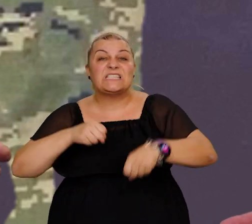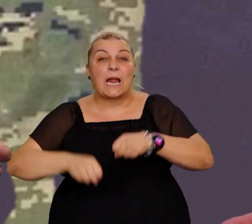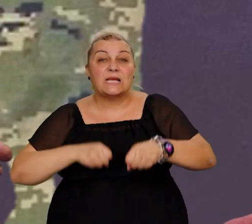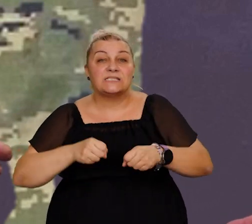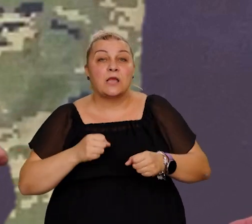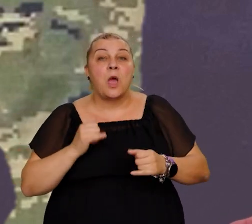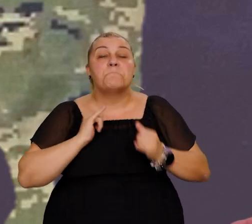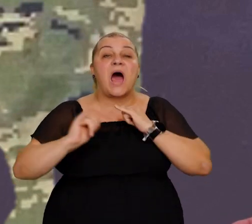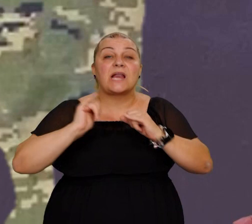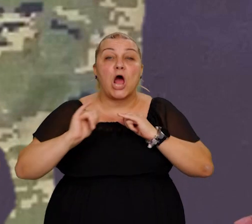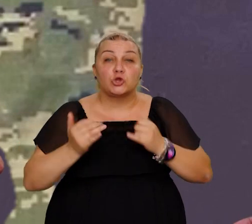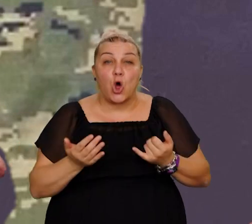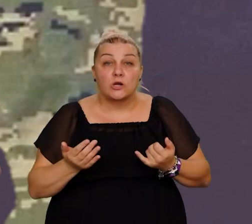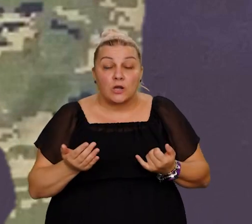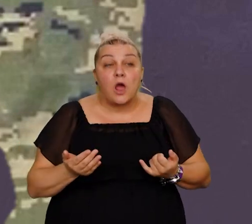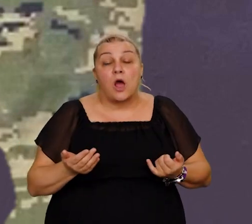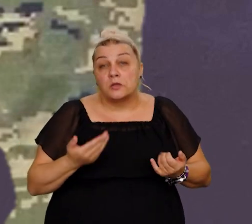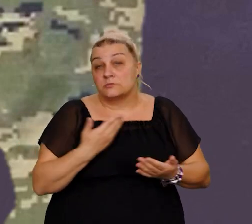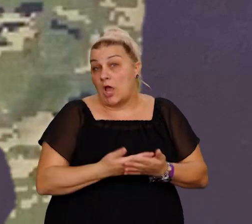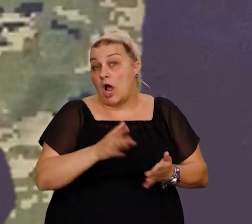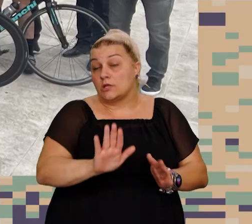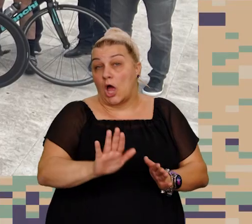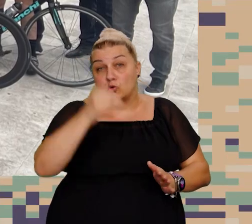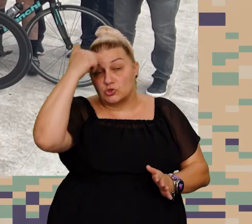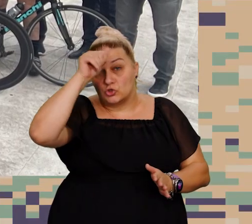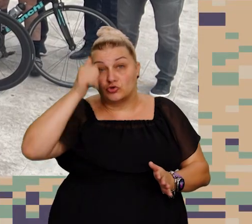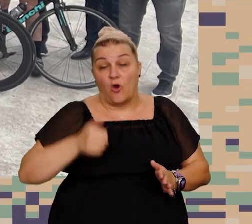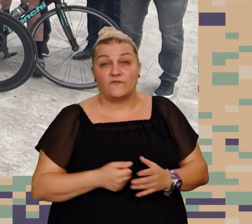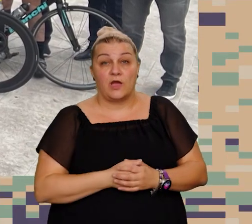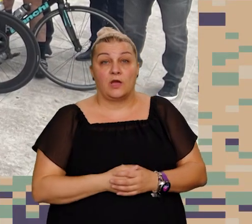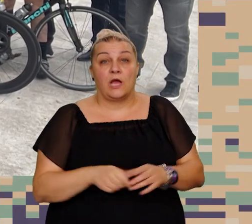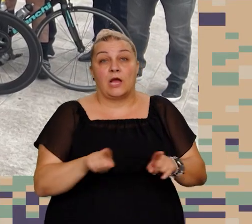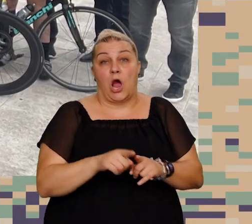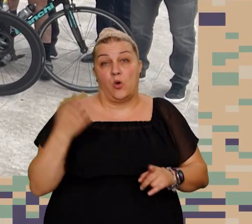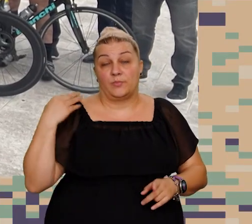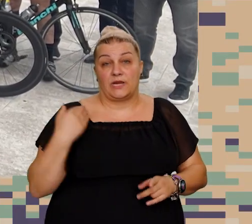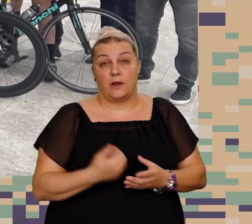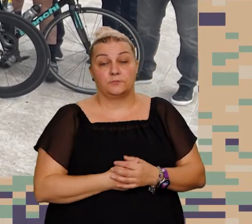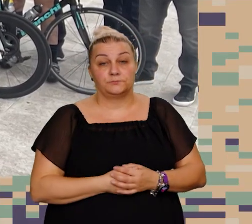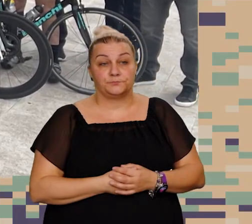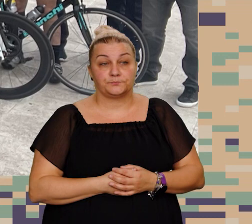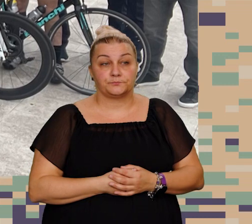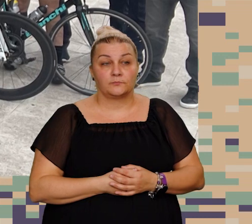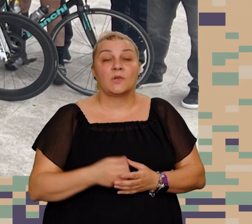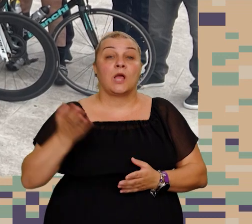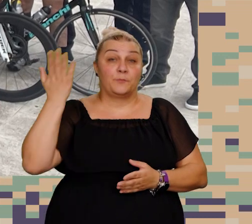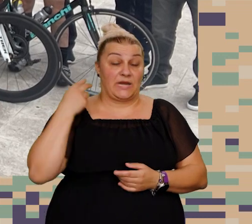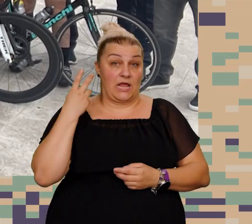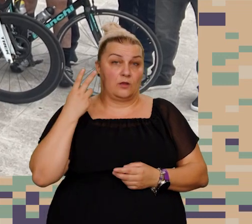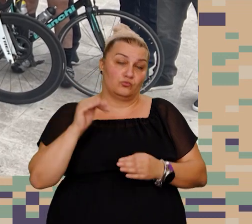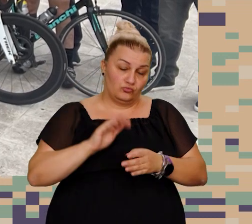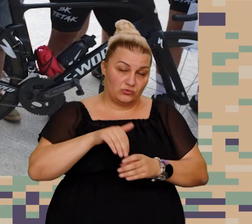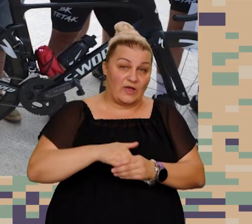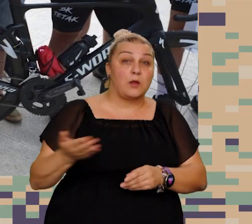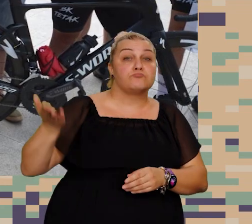su biciklisti, pa da se zove tako kako su, kako ste vi malo prije rekli. Prije dvije godine,